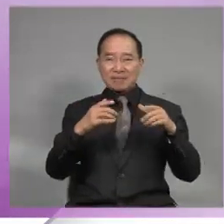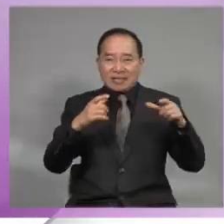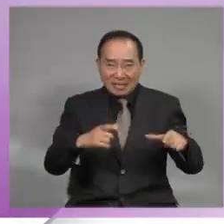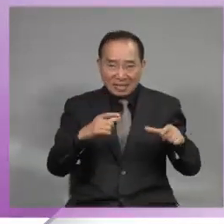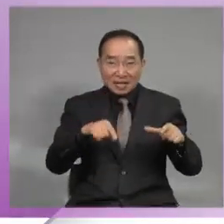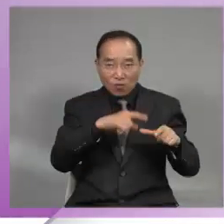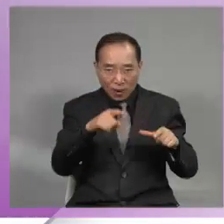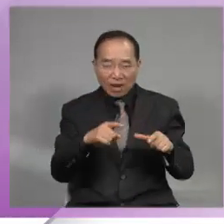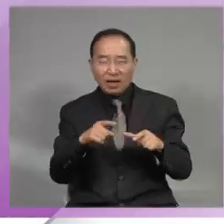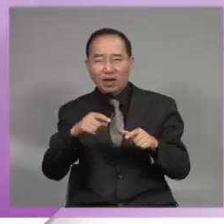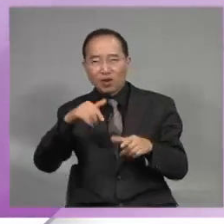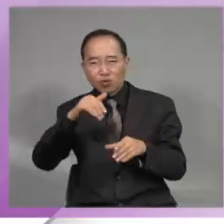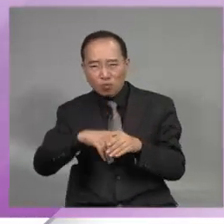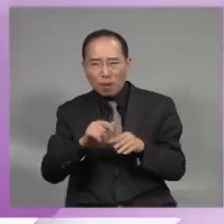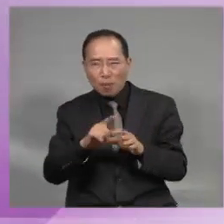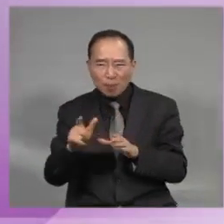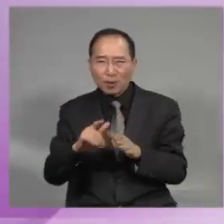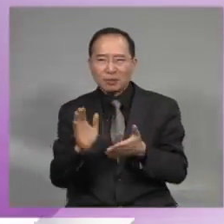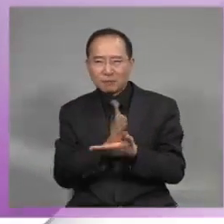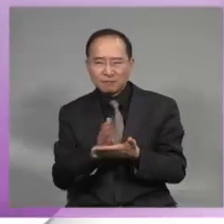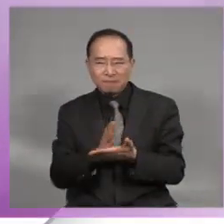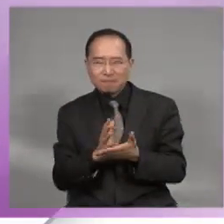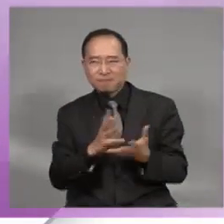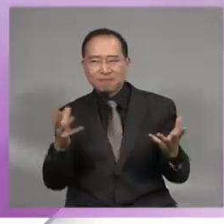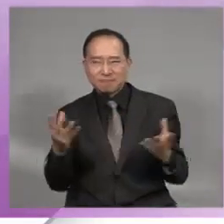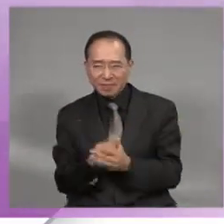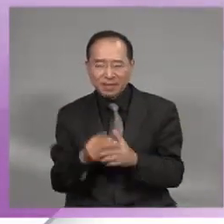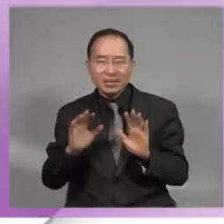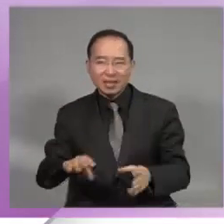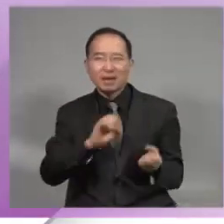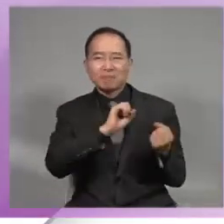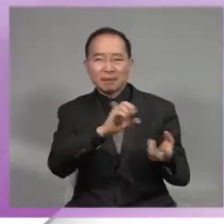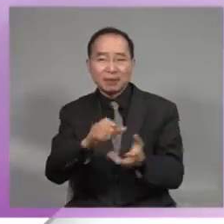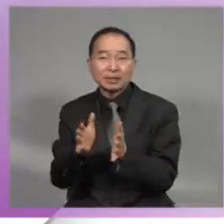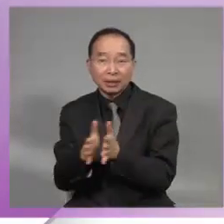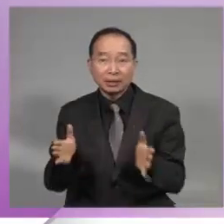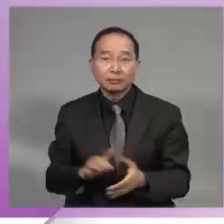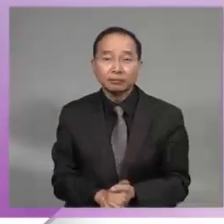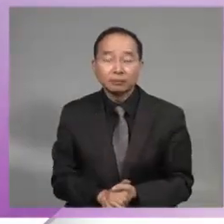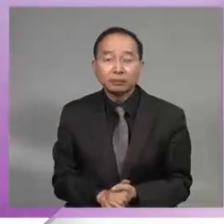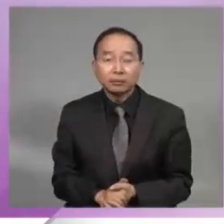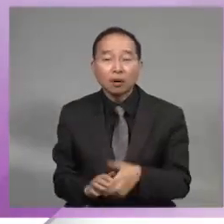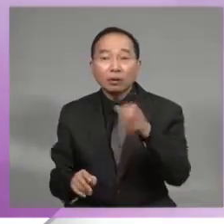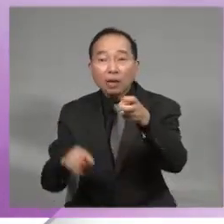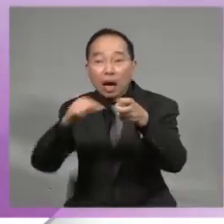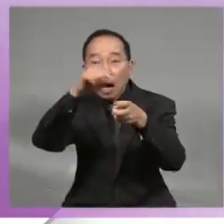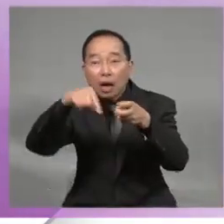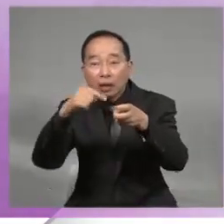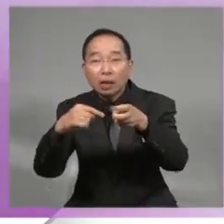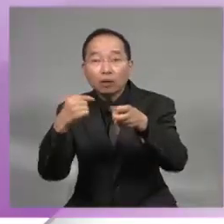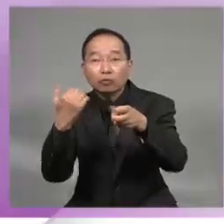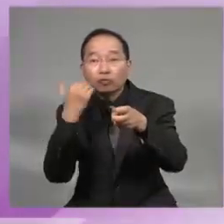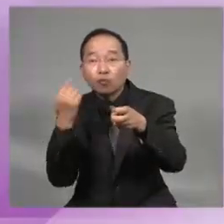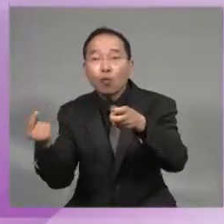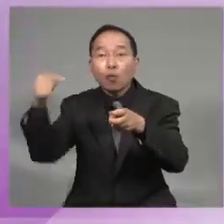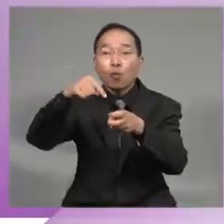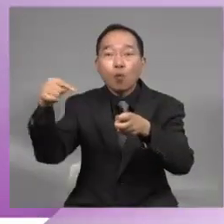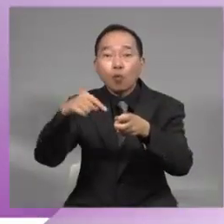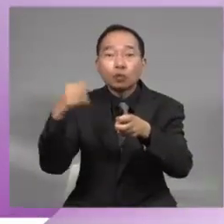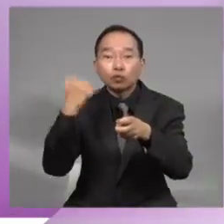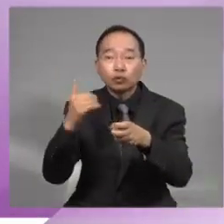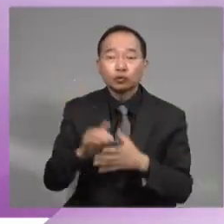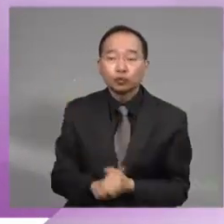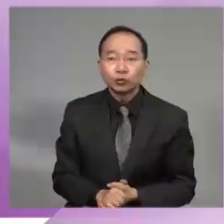모두 정리가 된 것 같고요. 이제 이송을 하게 되는 것 같은데 네. 자 다시 한번 좀 짚어주시죠. 저 차량 안에는 어떤 분들이 좀 함께 탑승하게 될까요? 네, 저